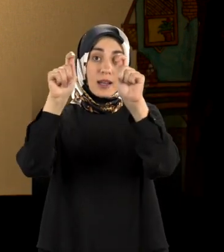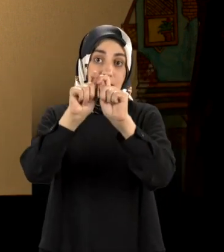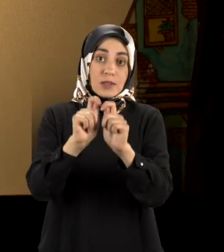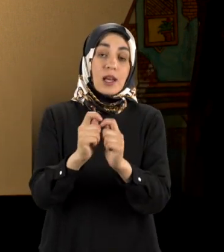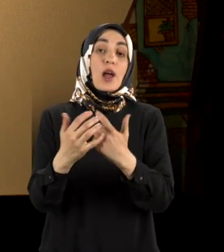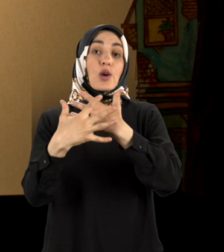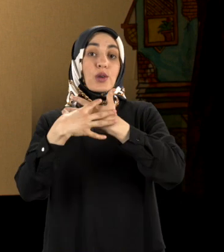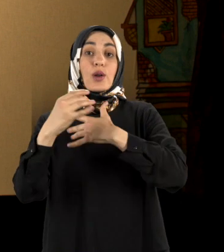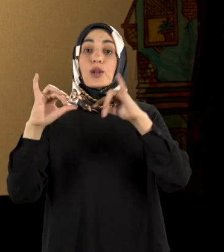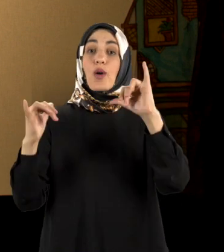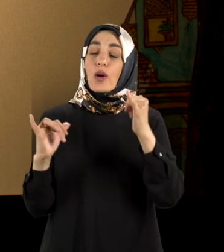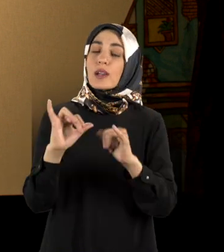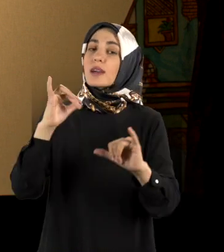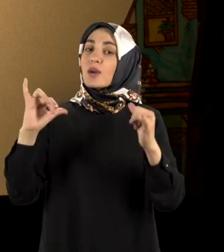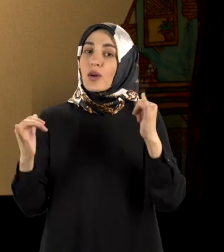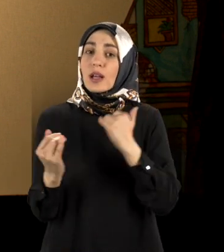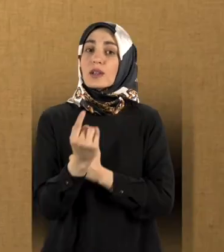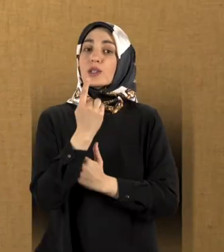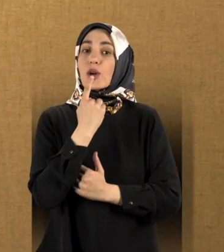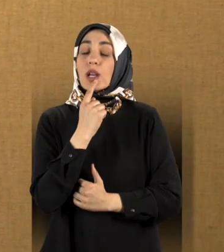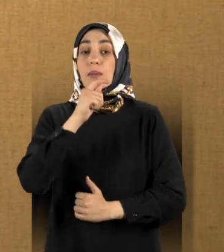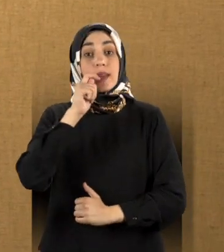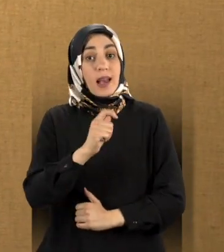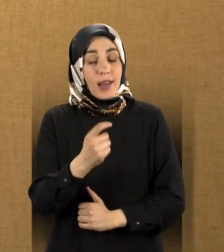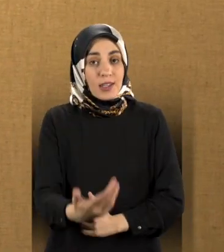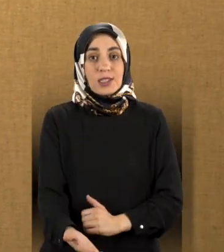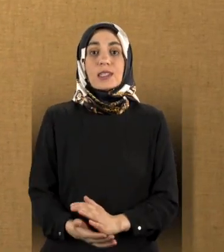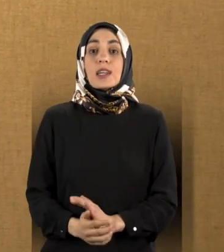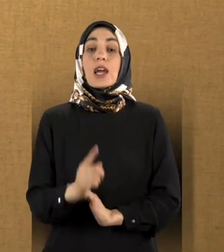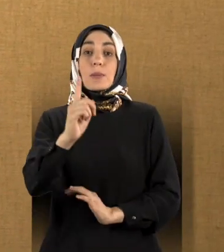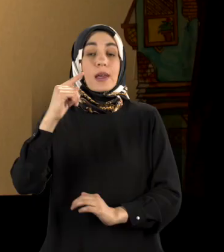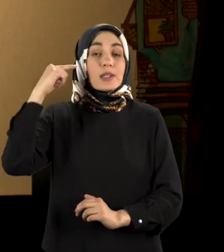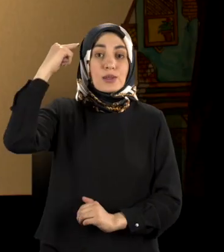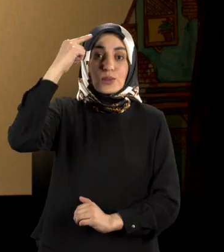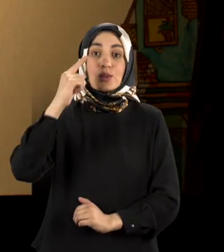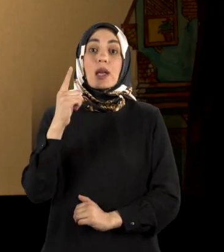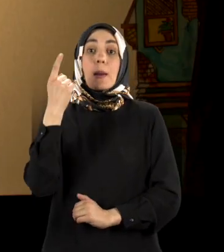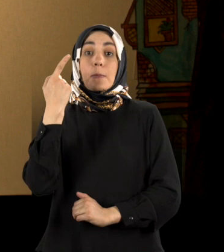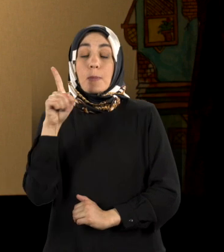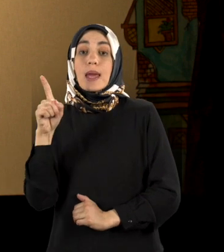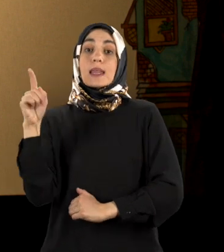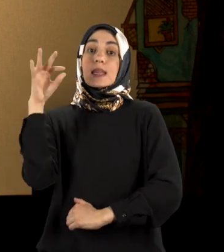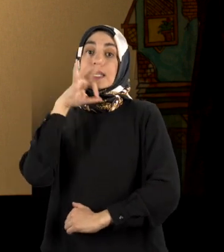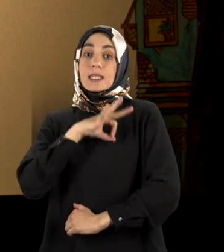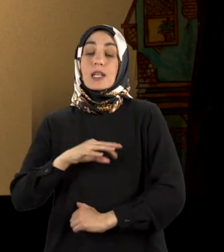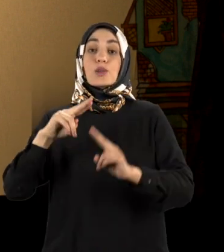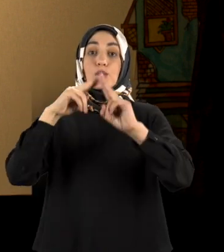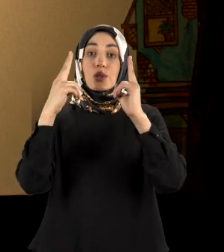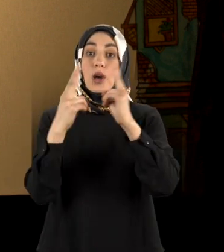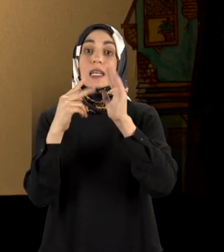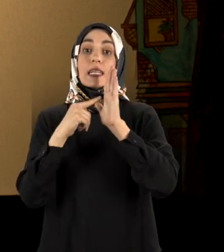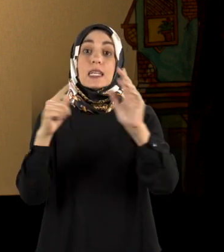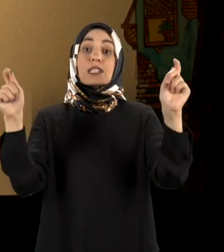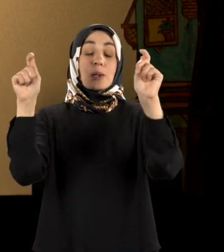titizdir perdemiz Gölgeler oynar da oynar söyleyip gerçekleri bir düşün ben hiç